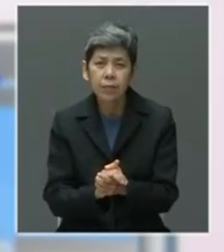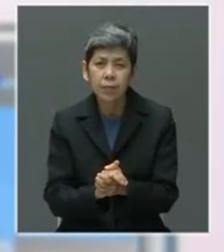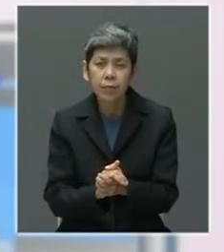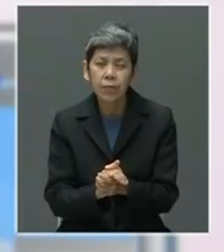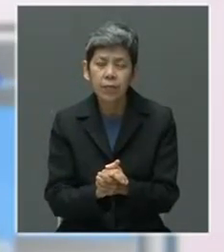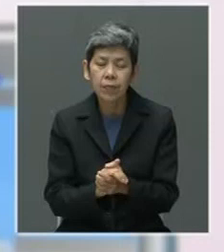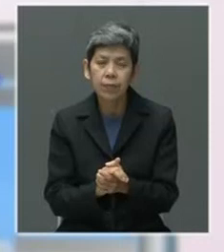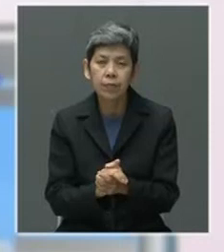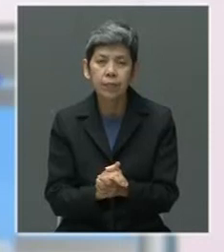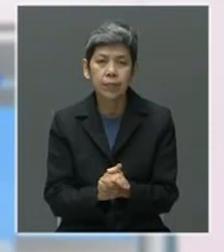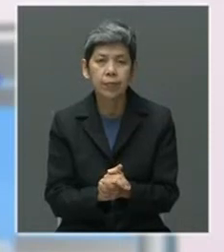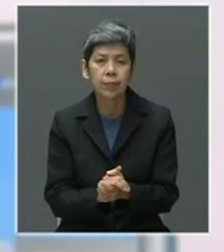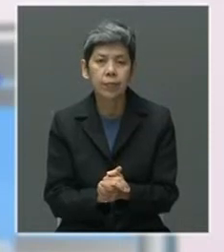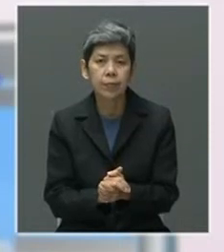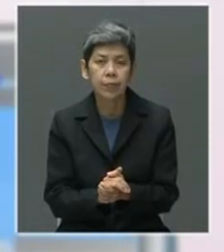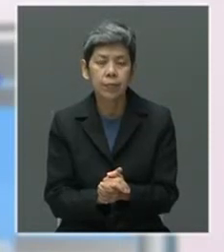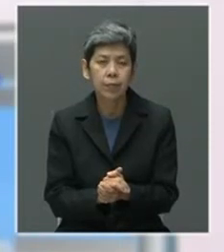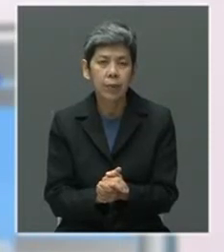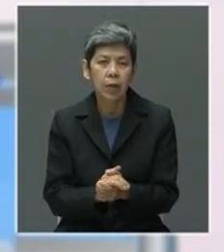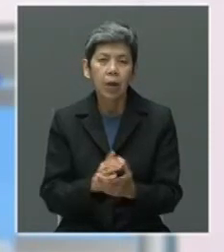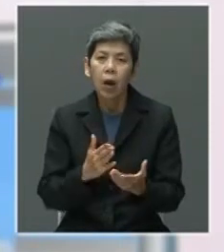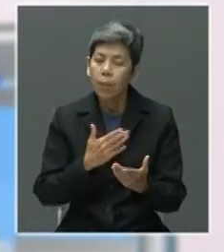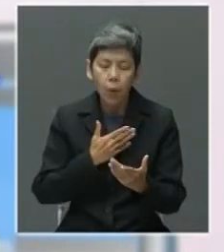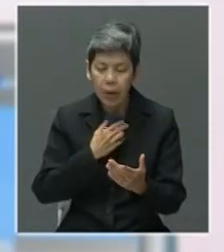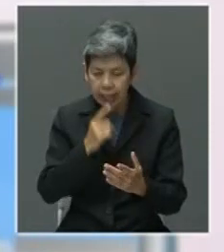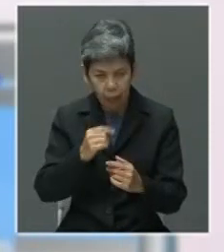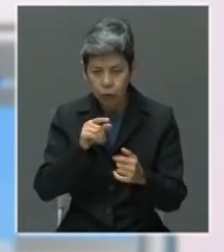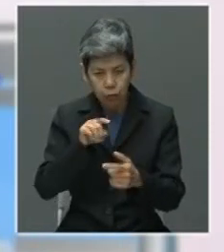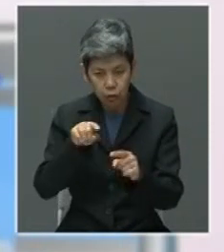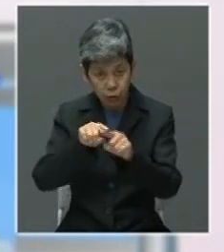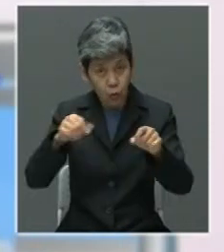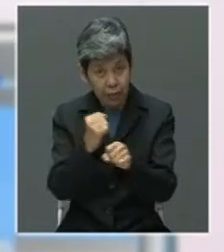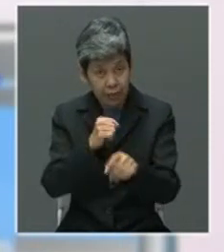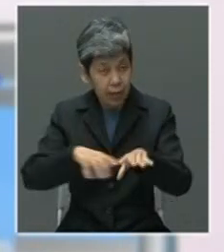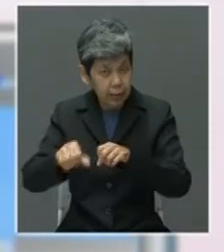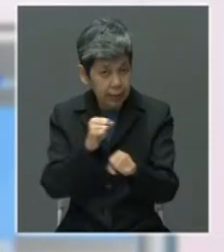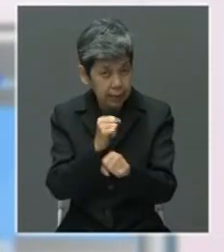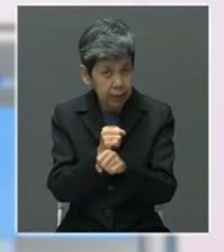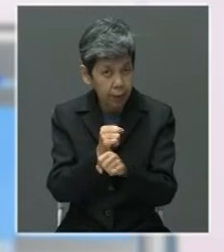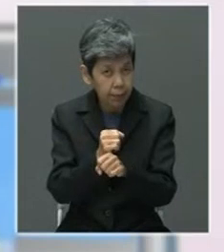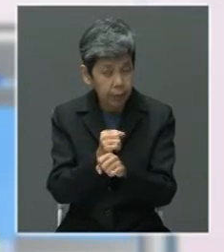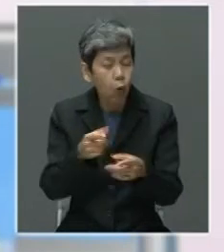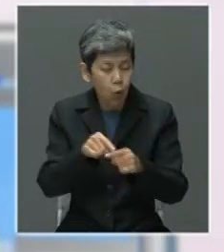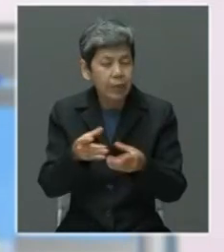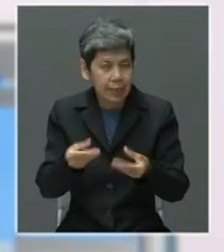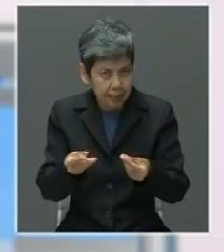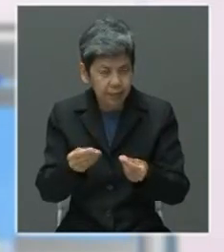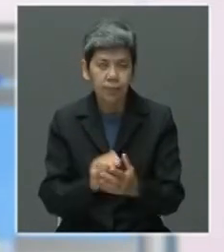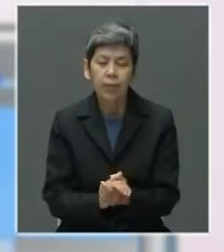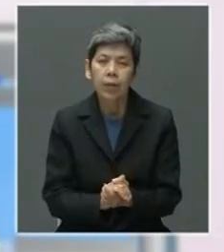ระดาษที่43 คือ มันได้แล้วเขียนเนี่ยที่ออกตามความว่าจะเป็นการประเมินขายที่ดิน